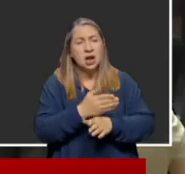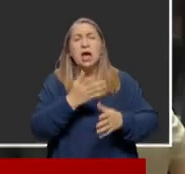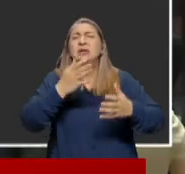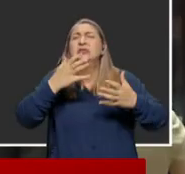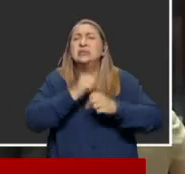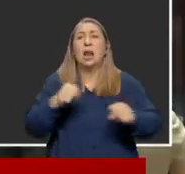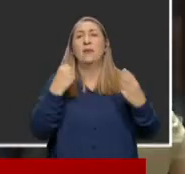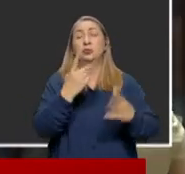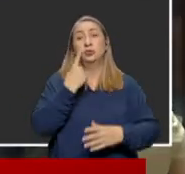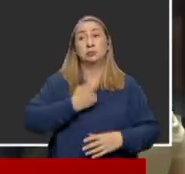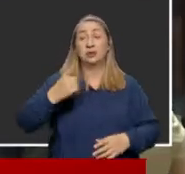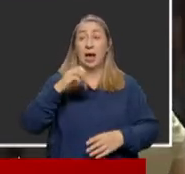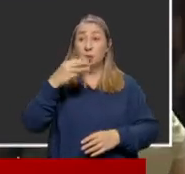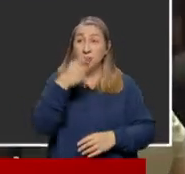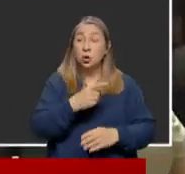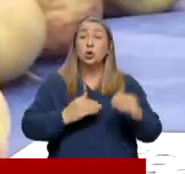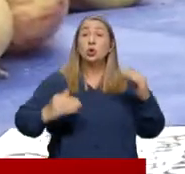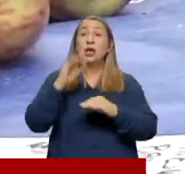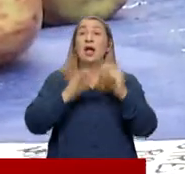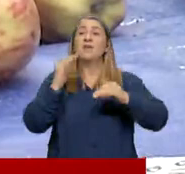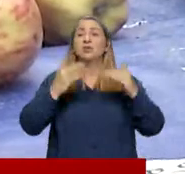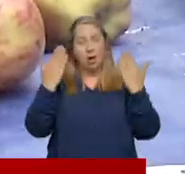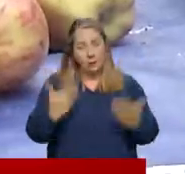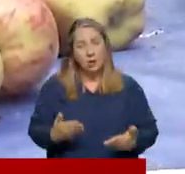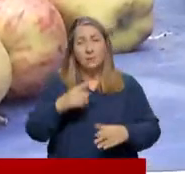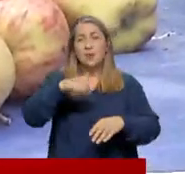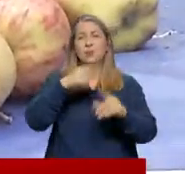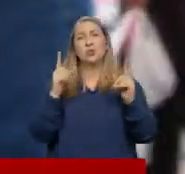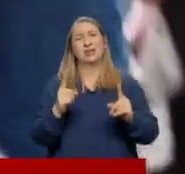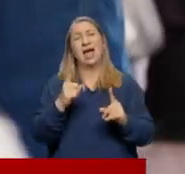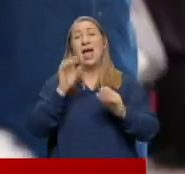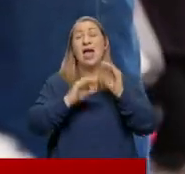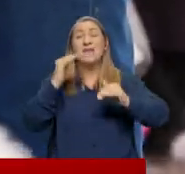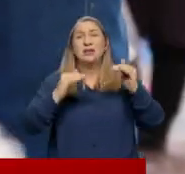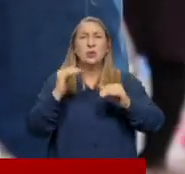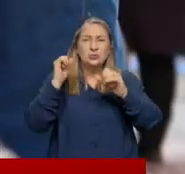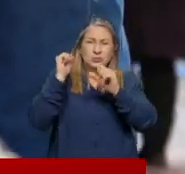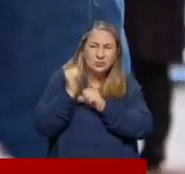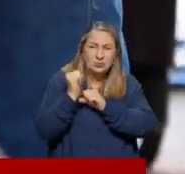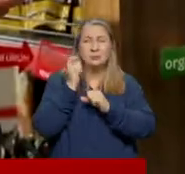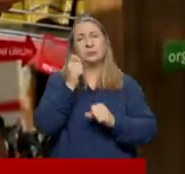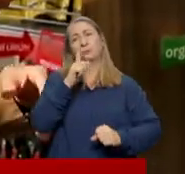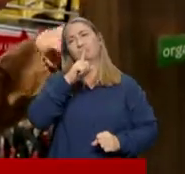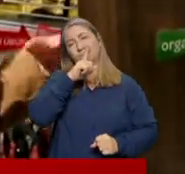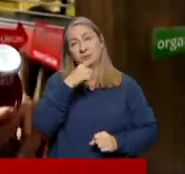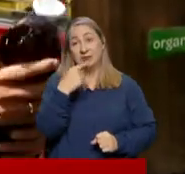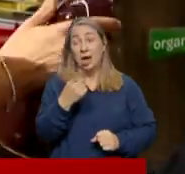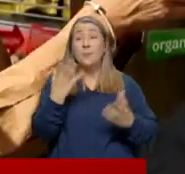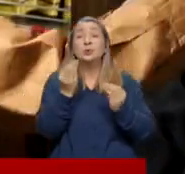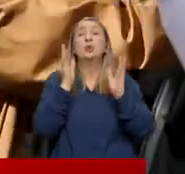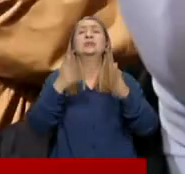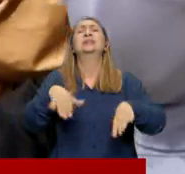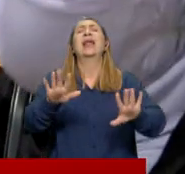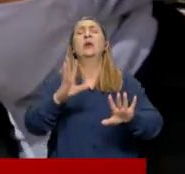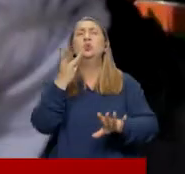kan doğru Cumhurbaşkanı Erdoğan yüksek Enflasyonun kabul ettiği bir müddet daha enflasyon yükünü omuza cağız dedi ama çok